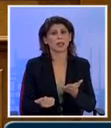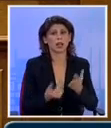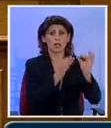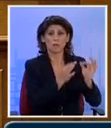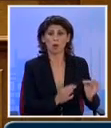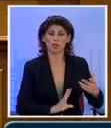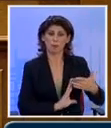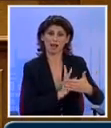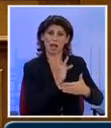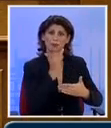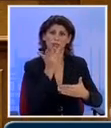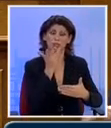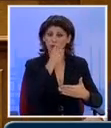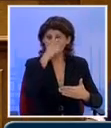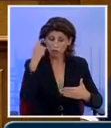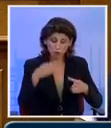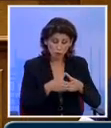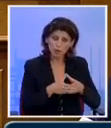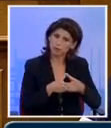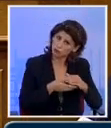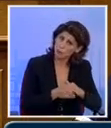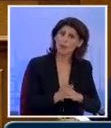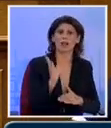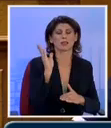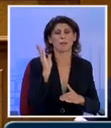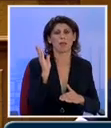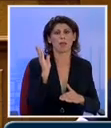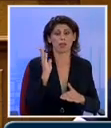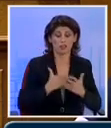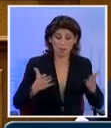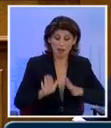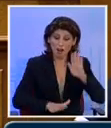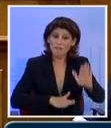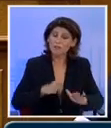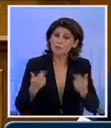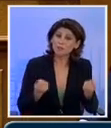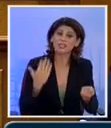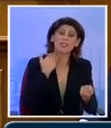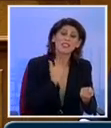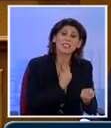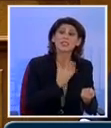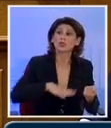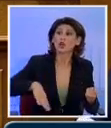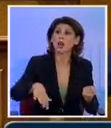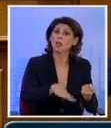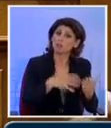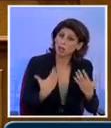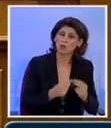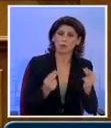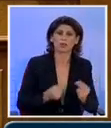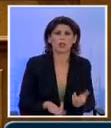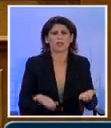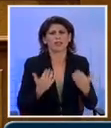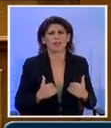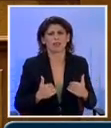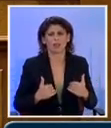υπόδειγμα ανάπτυξης. Και το δύσκολο κομμάτι το περάσαμε. Τα μεγάλα βήματα τα κάναμε. Οι θυσίες του λαού πιάνουν τόπο. Δεν θα υπάρξουν